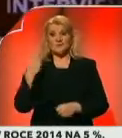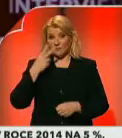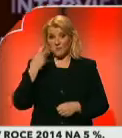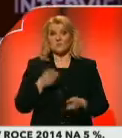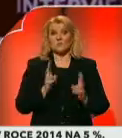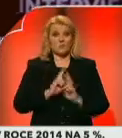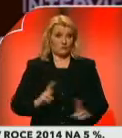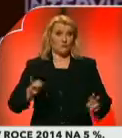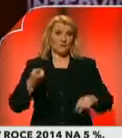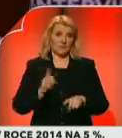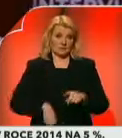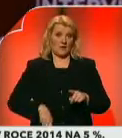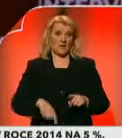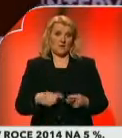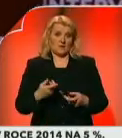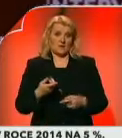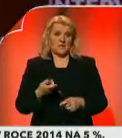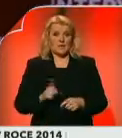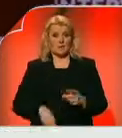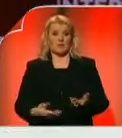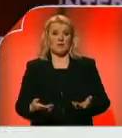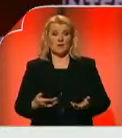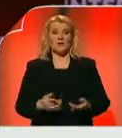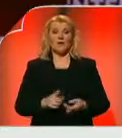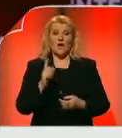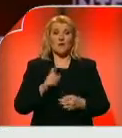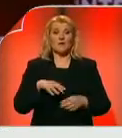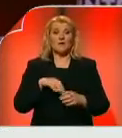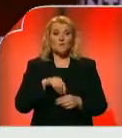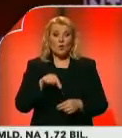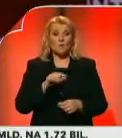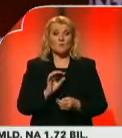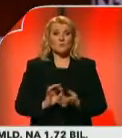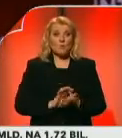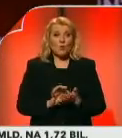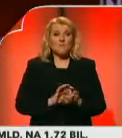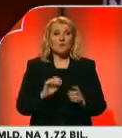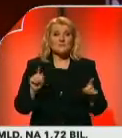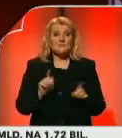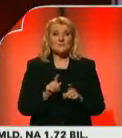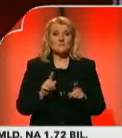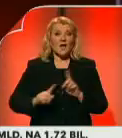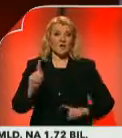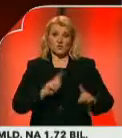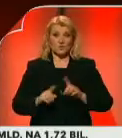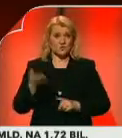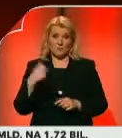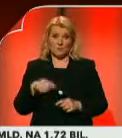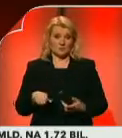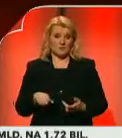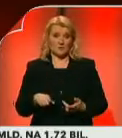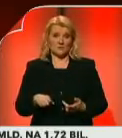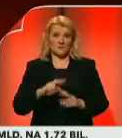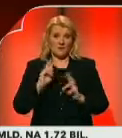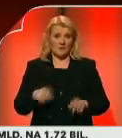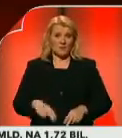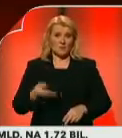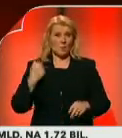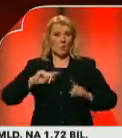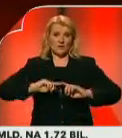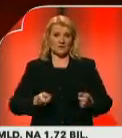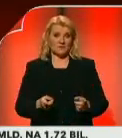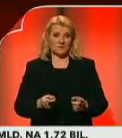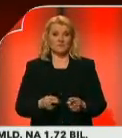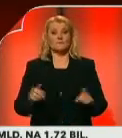chyba, nicméně říkám, že v té době takový právní názor nebyl dokonce ani při